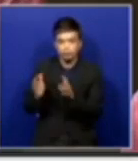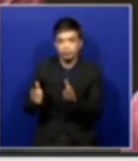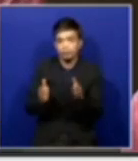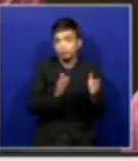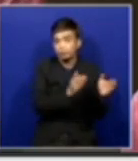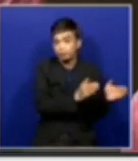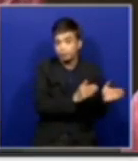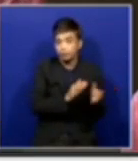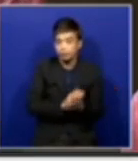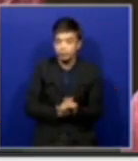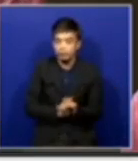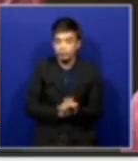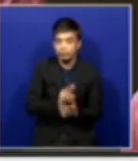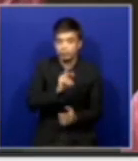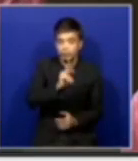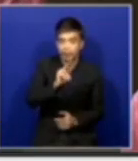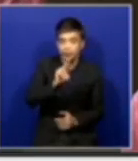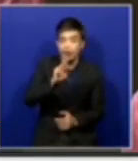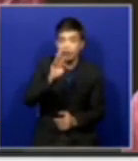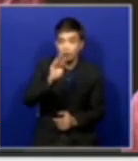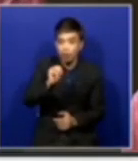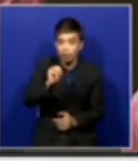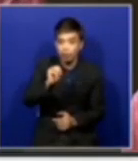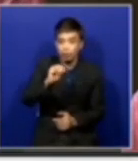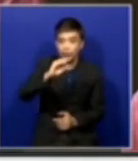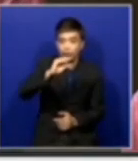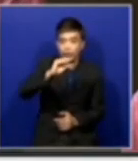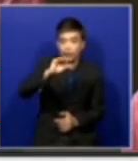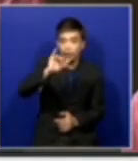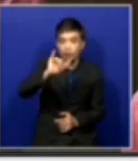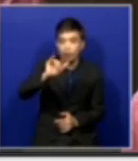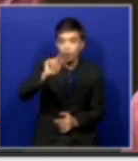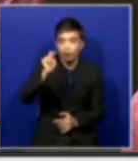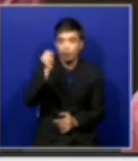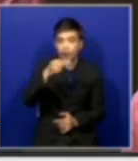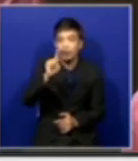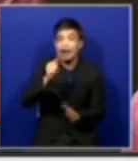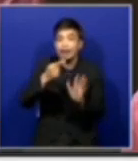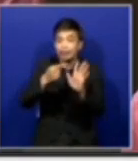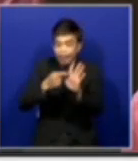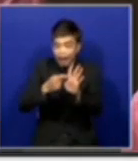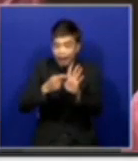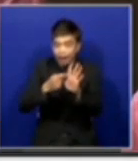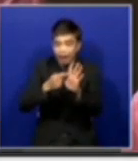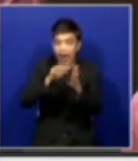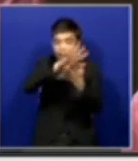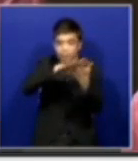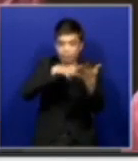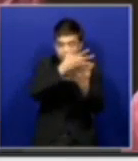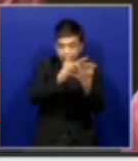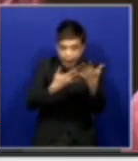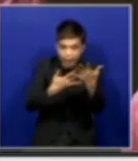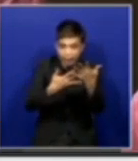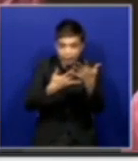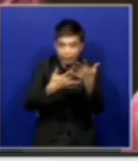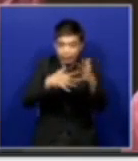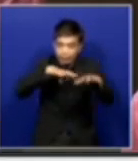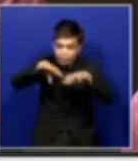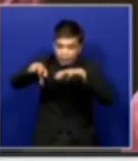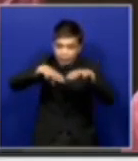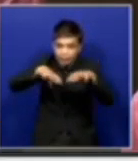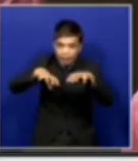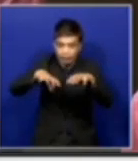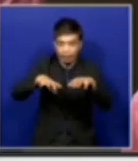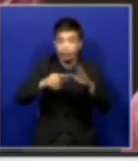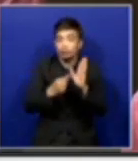ของกรมโยธาธิการและผังเมืองนะครับต้องนำเรียนว่านะครับที่ผู้อภิปรายก่อนหน้าอภิปรายงบป้องกันตลิ่งนะ